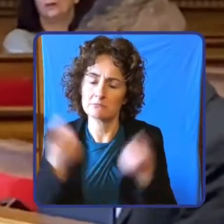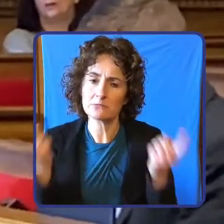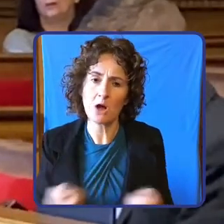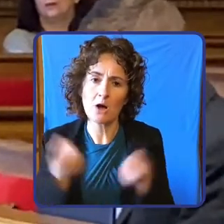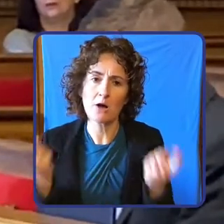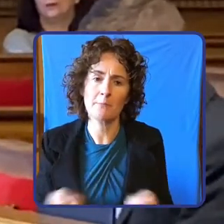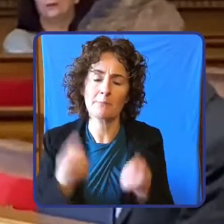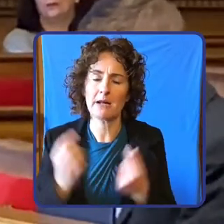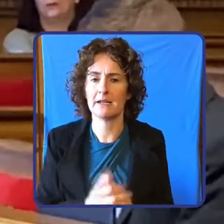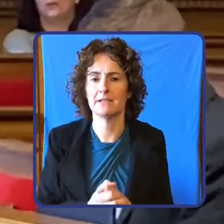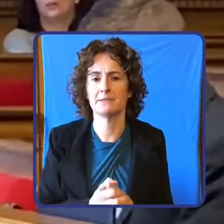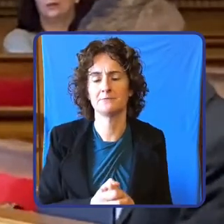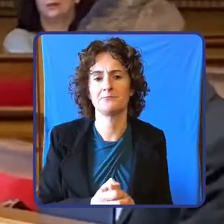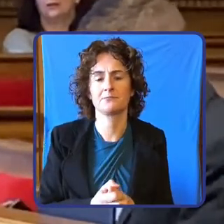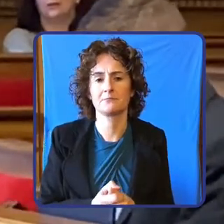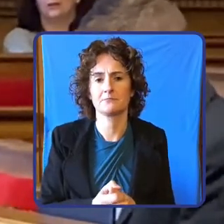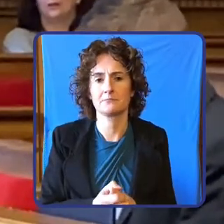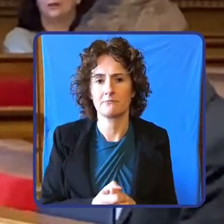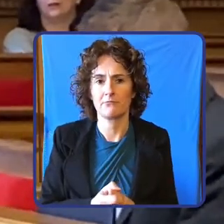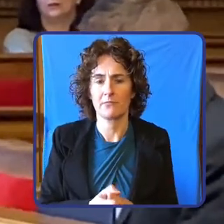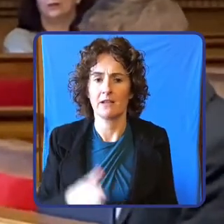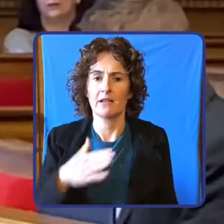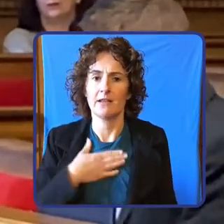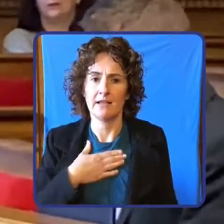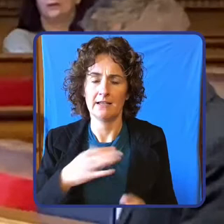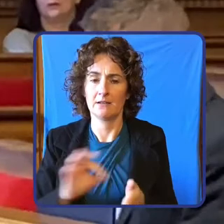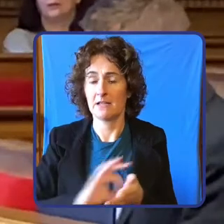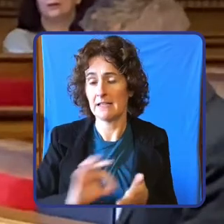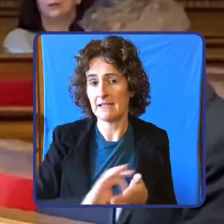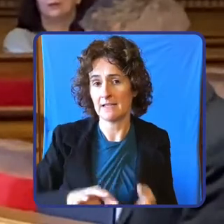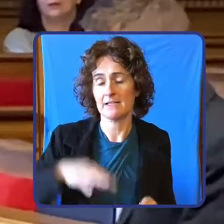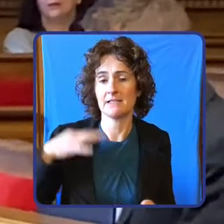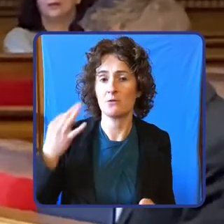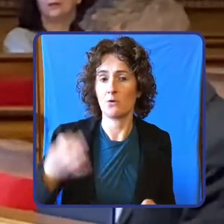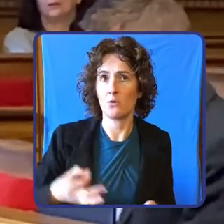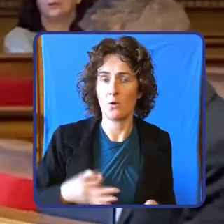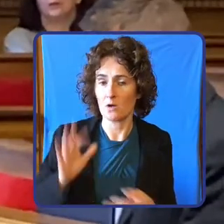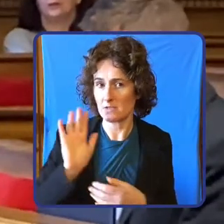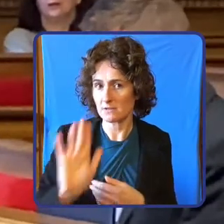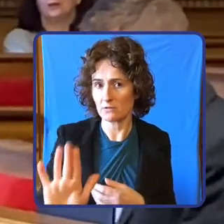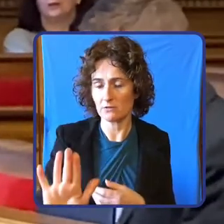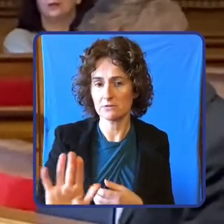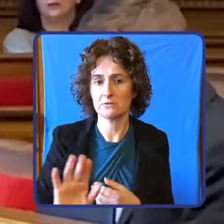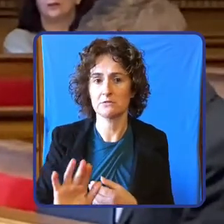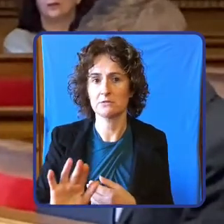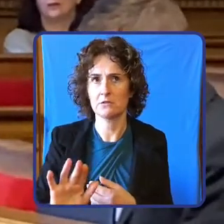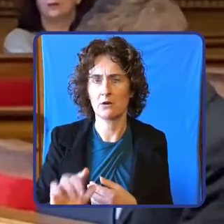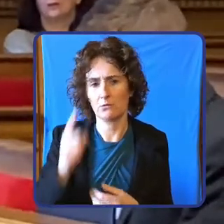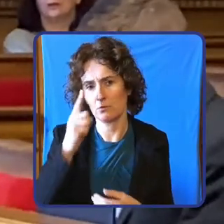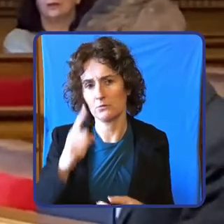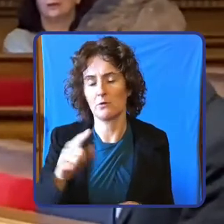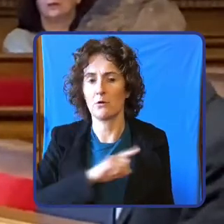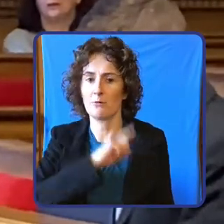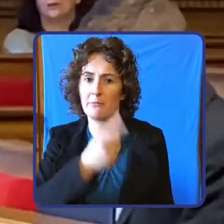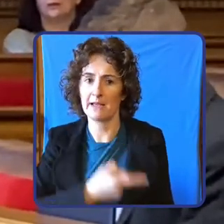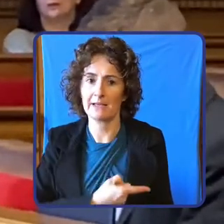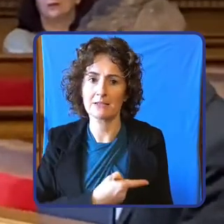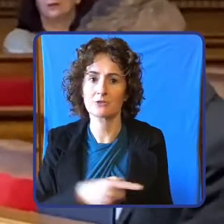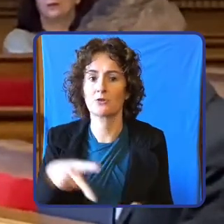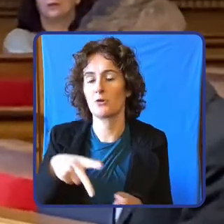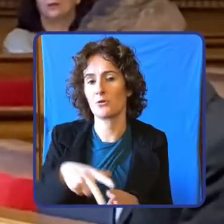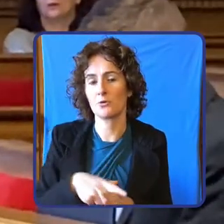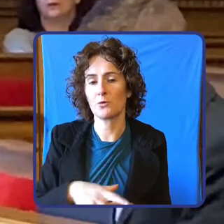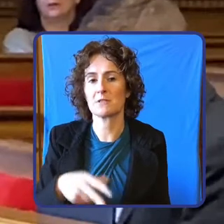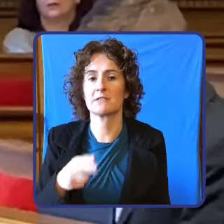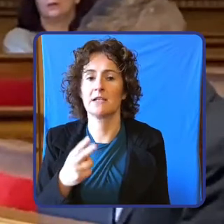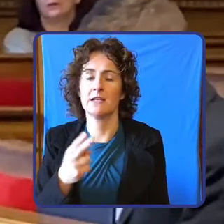nem említett képviselőtársam, hogy én a jegyzőasszony felé, amit gondolom, hogy megerősít, egy közérdekű adatigényléssel